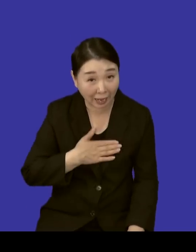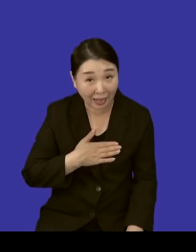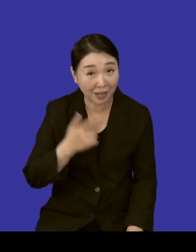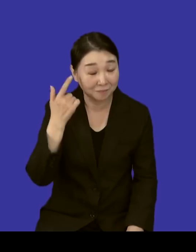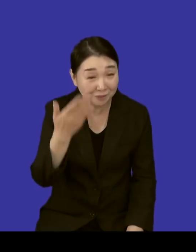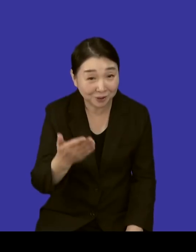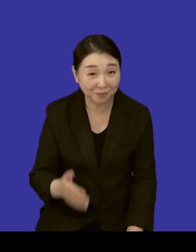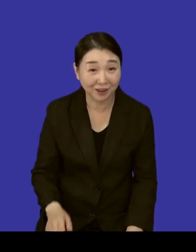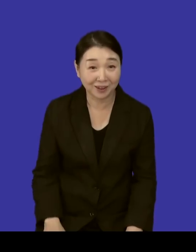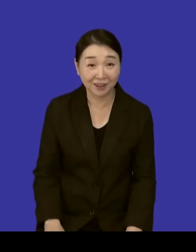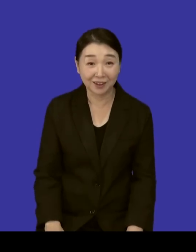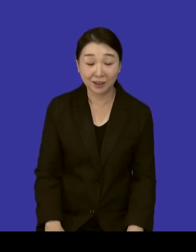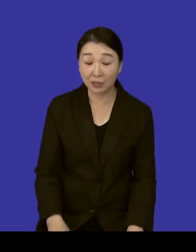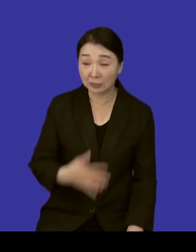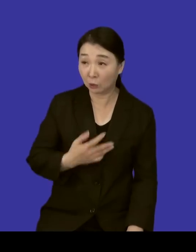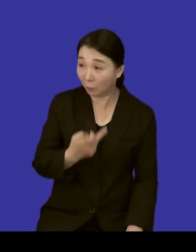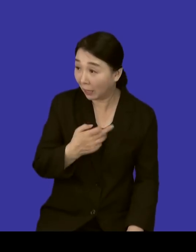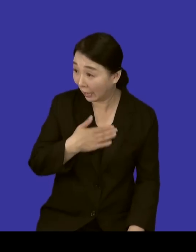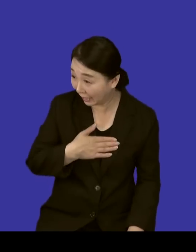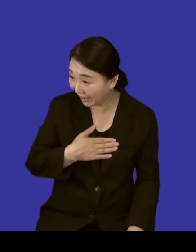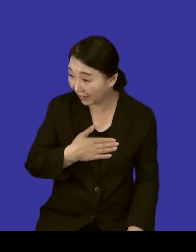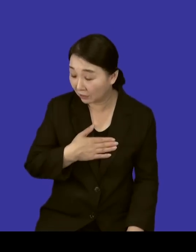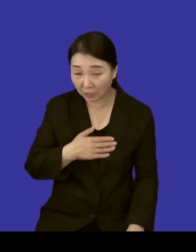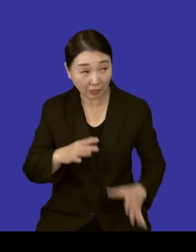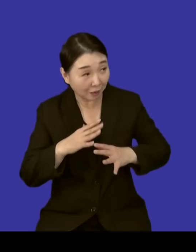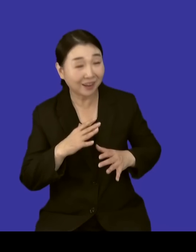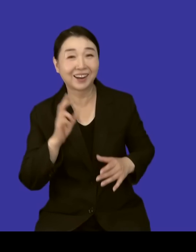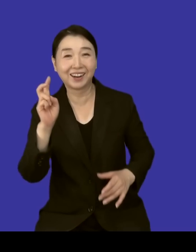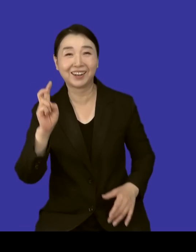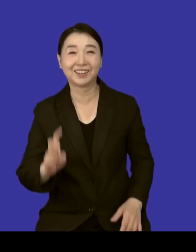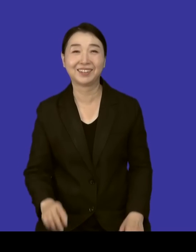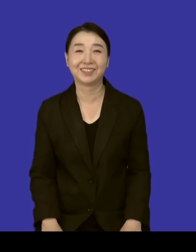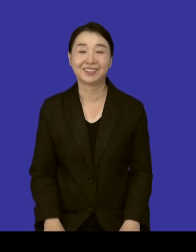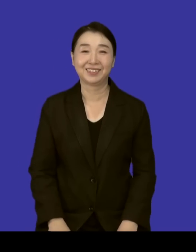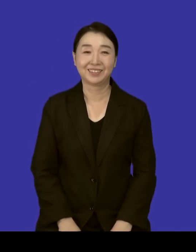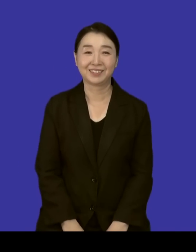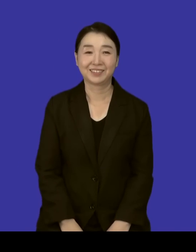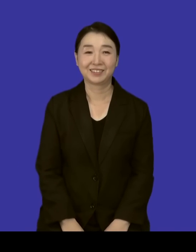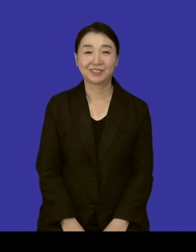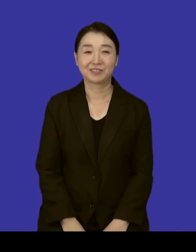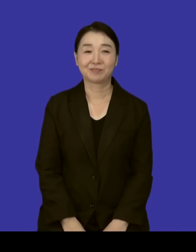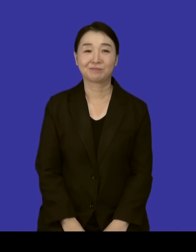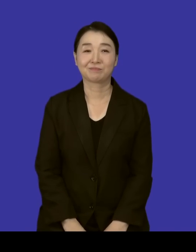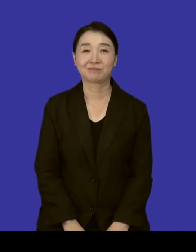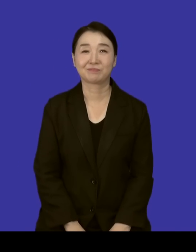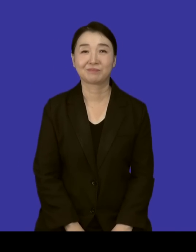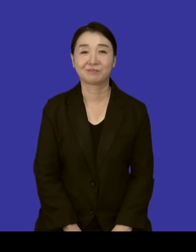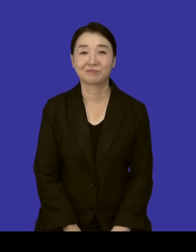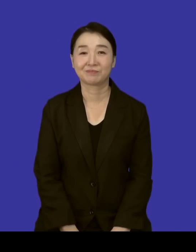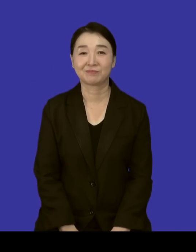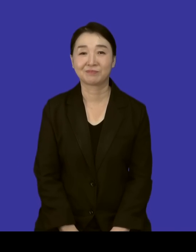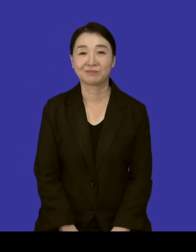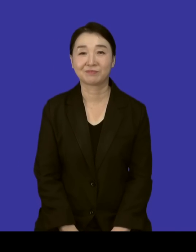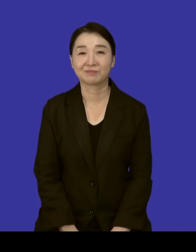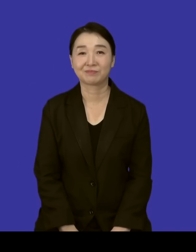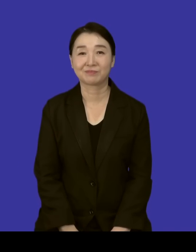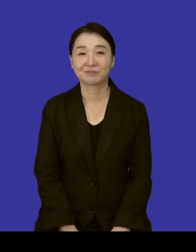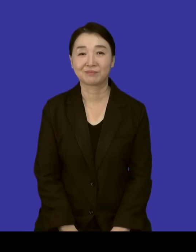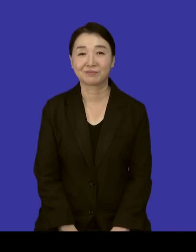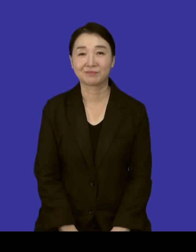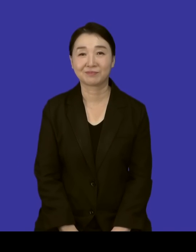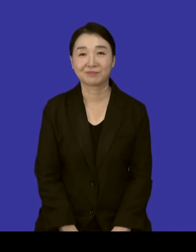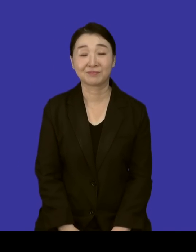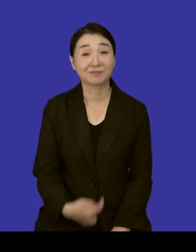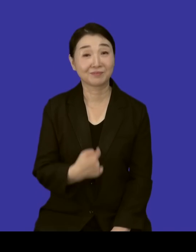밥 먹는데 양재야 그치, 오빠야 그치. 이러면 깜짝 놀라잖아요. 제가 글쎄 그 말을 네. 그리고 저는 그렇게